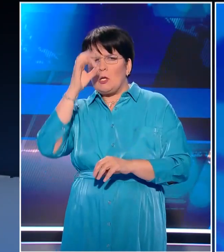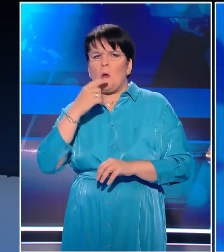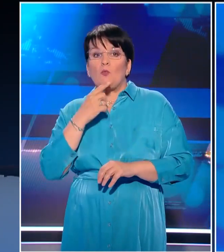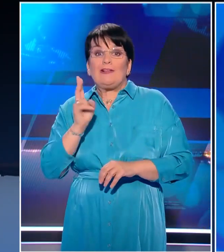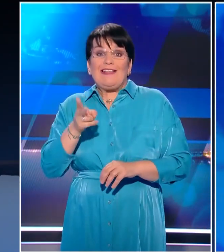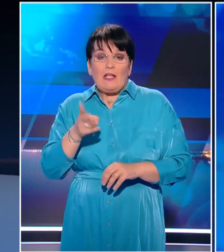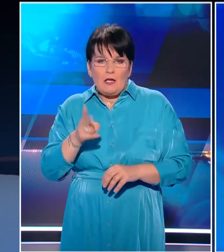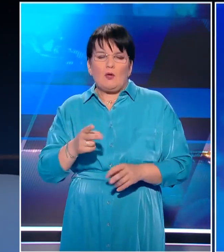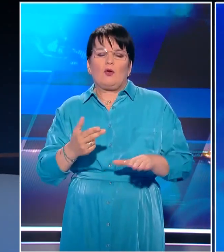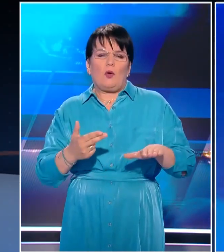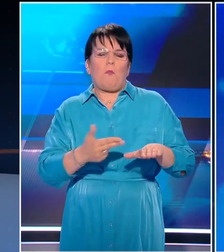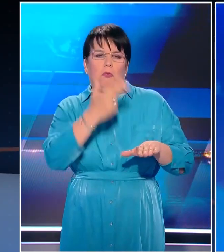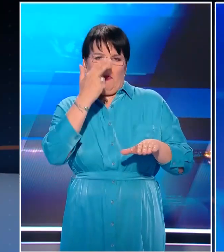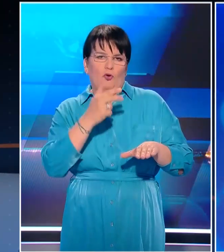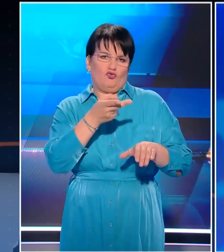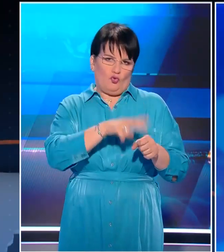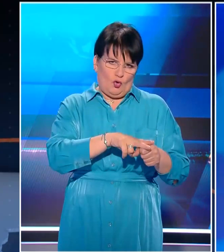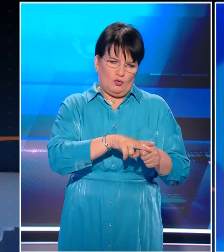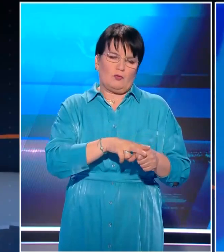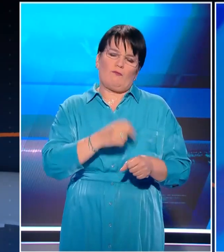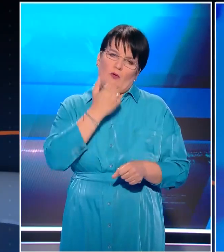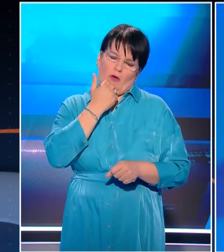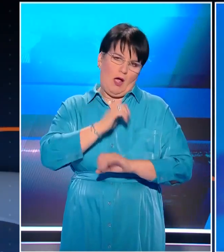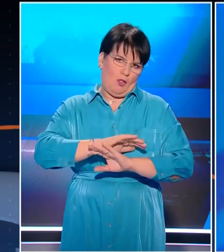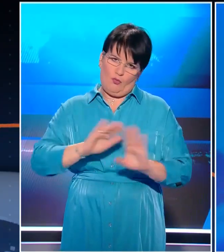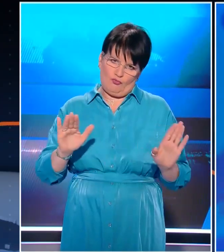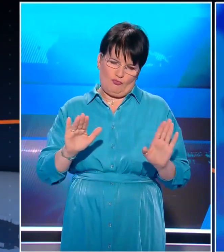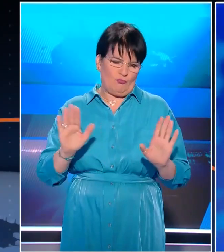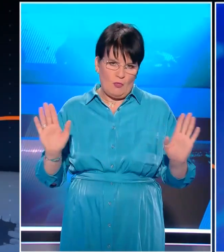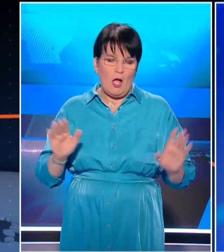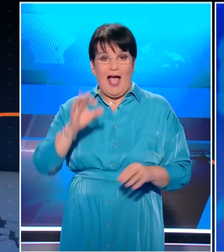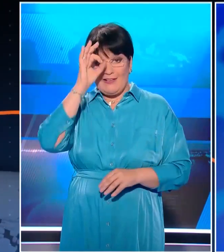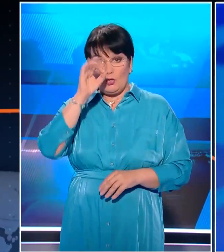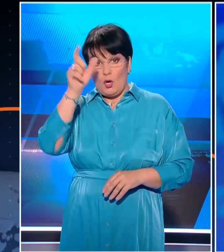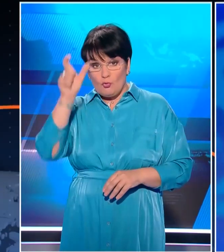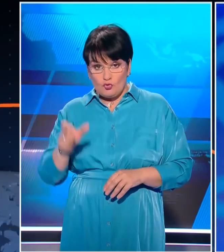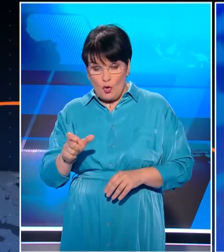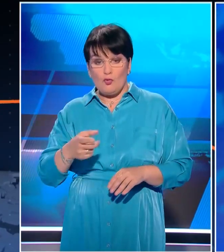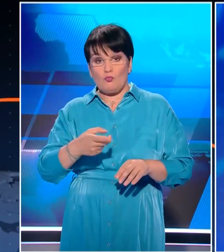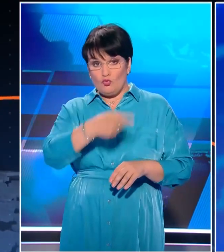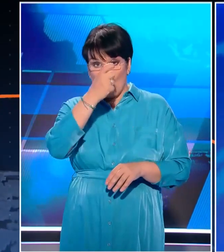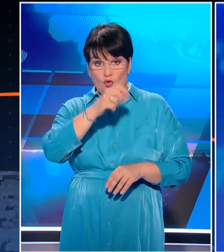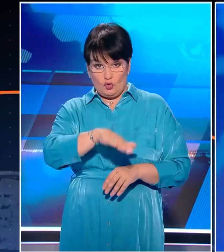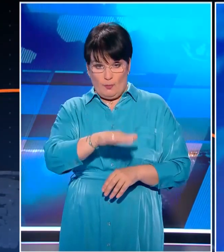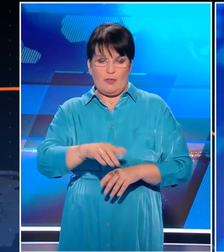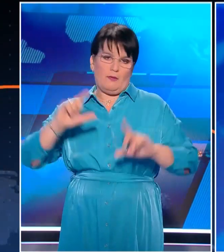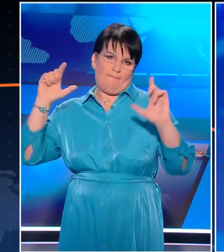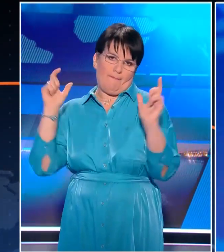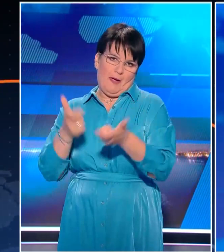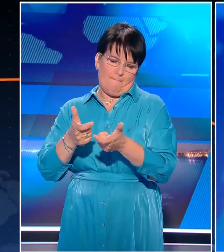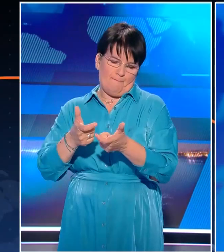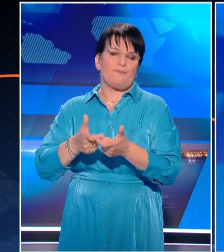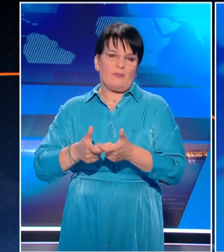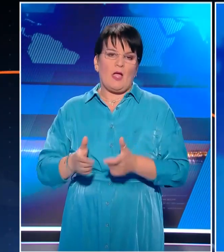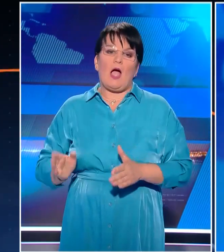αστυνομικοί κινδύνευσαν και γι' αυτό άνοιξαν πυρ, δεν ευσταθεί. Ενώ ο αστυνομικός που πυροβόλησε και σκότωσε τον νεαρό έχει συλληφθεί. Μετά